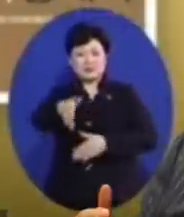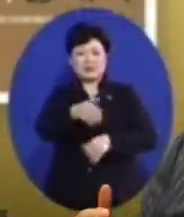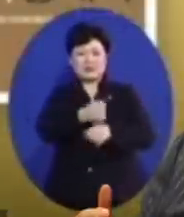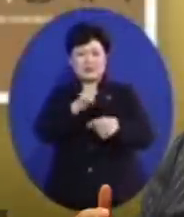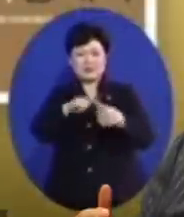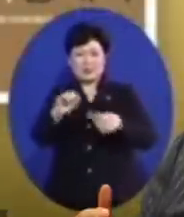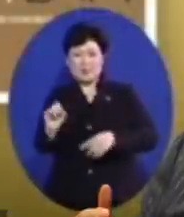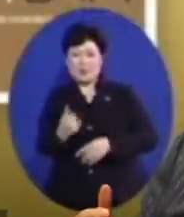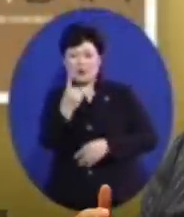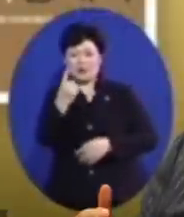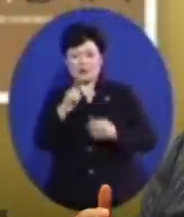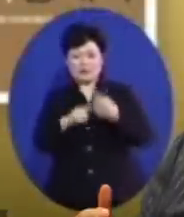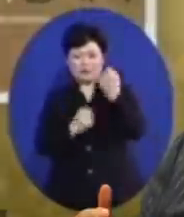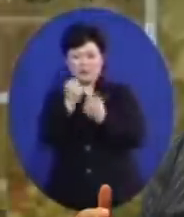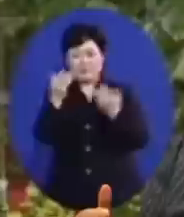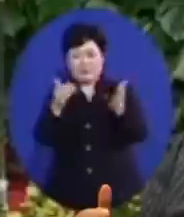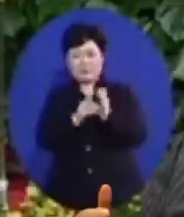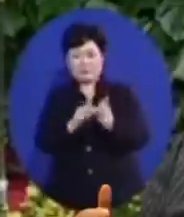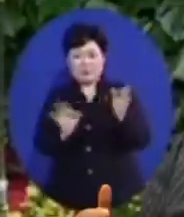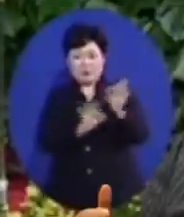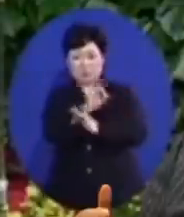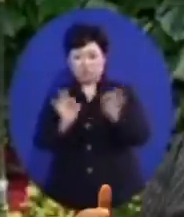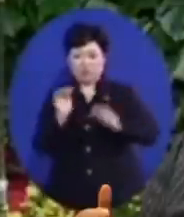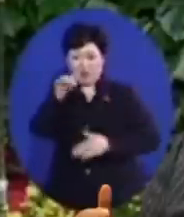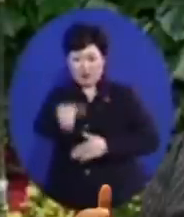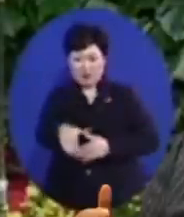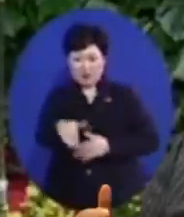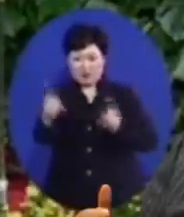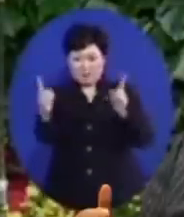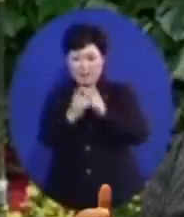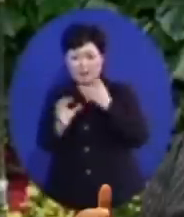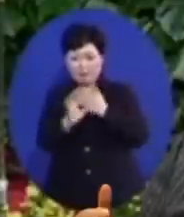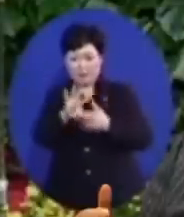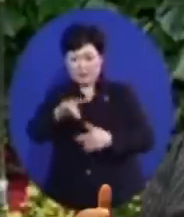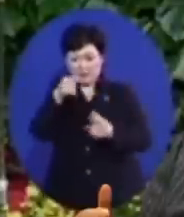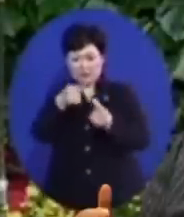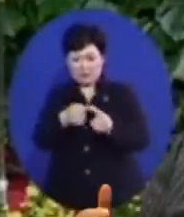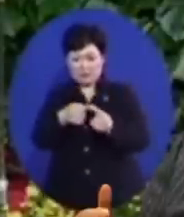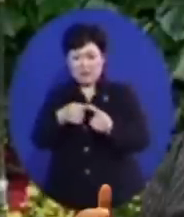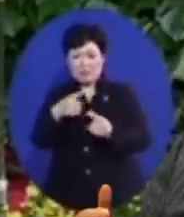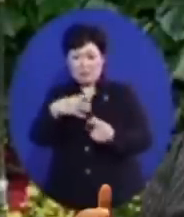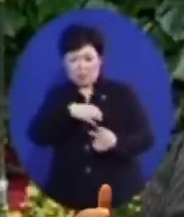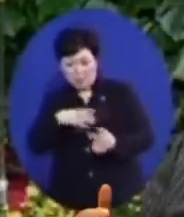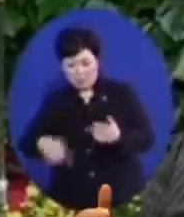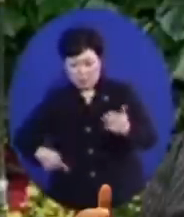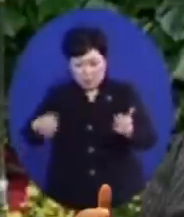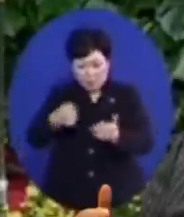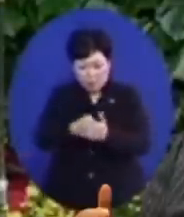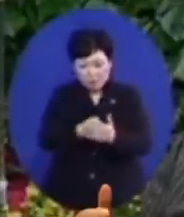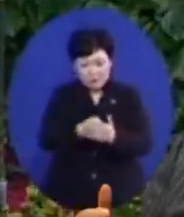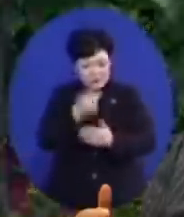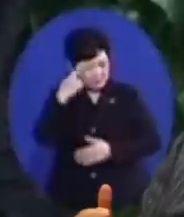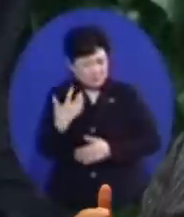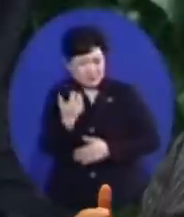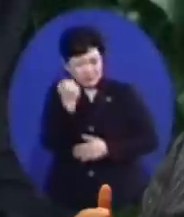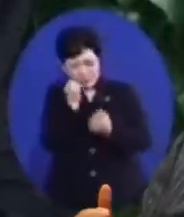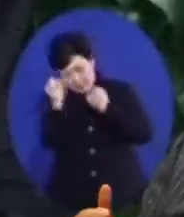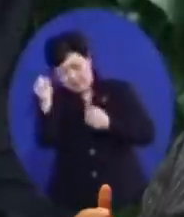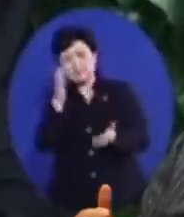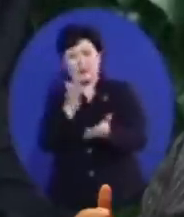설명했습니다. 불황이 다가오고들랑 그는 말하기를 첫째, 몸정신, 개척정신을 가져라. 피하지